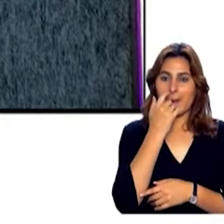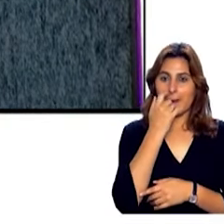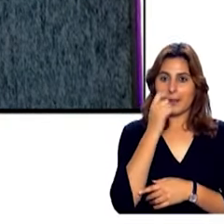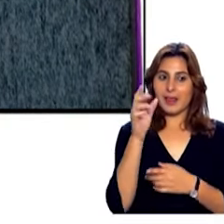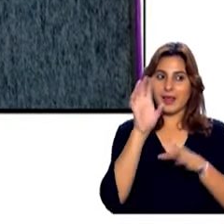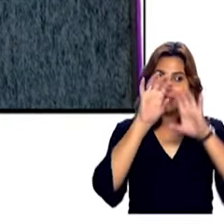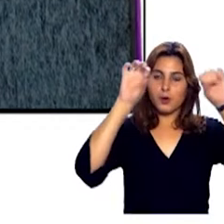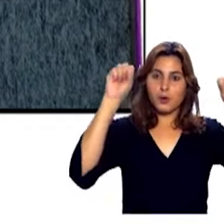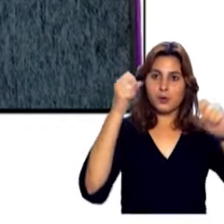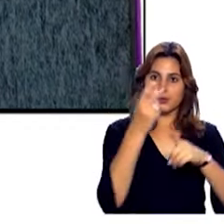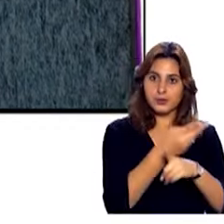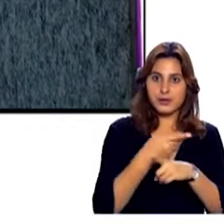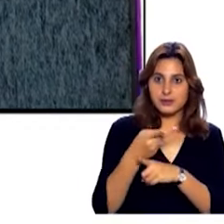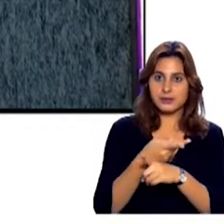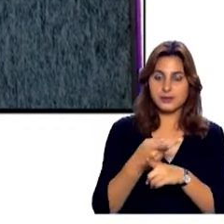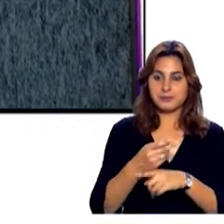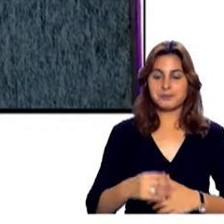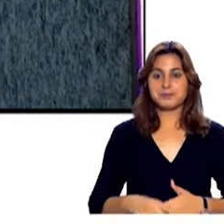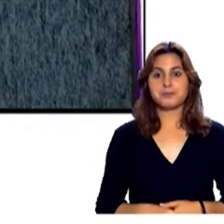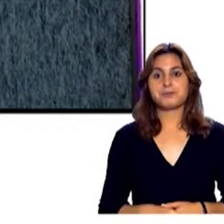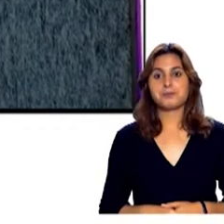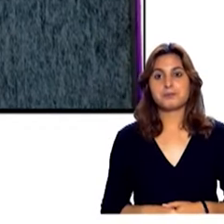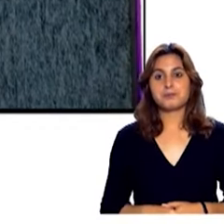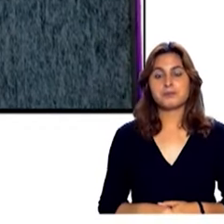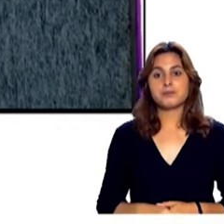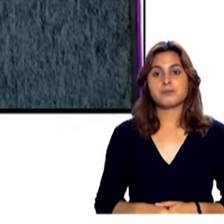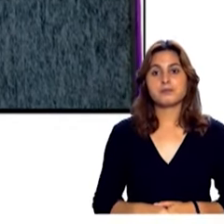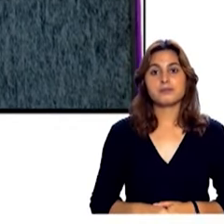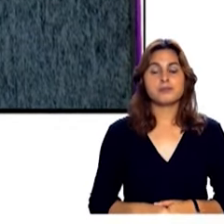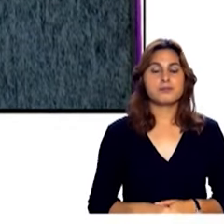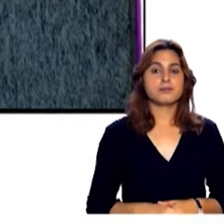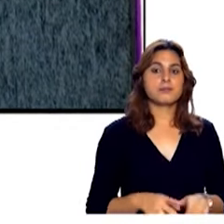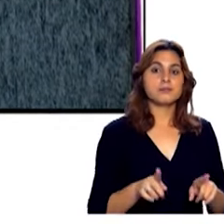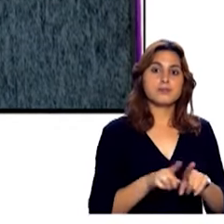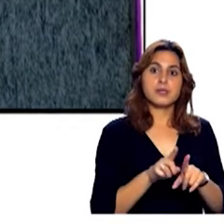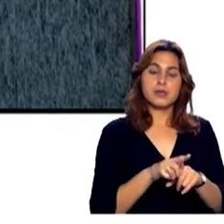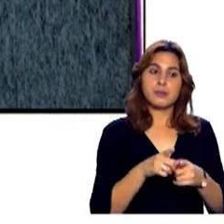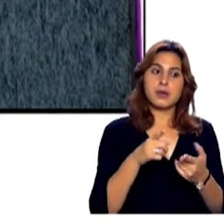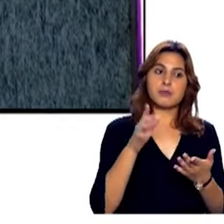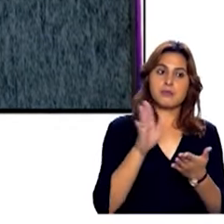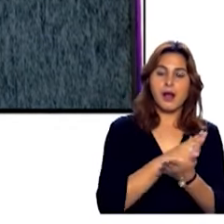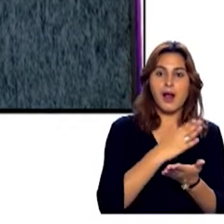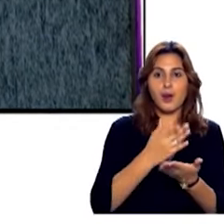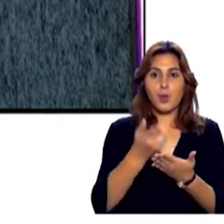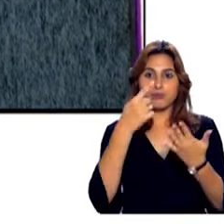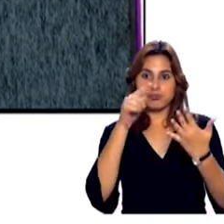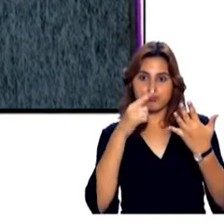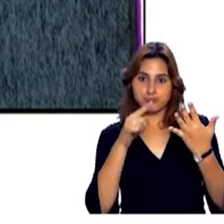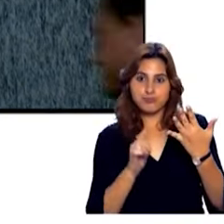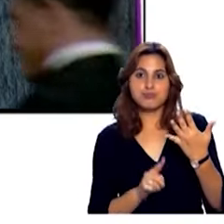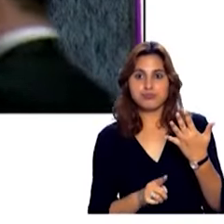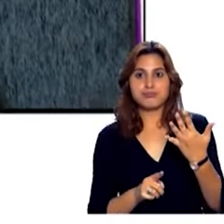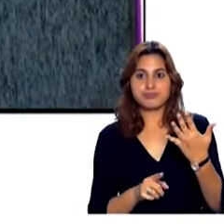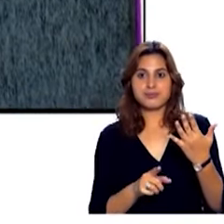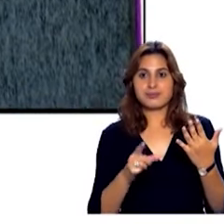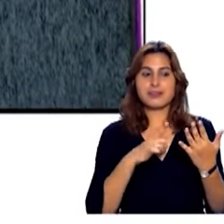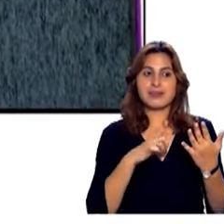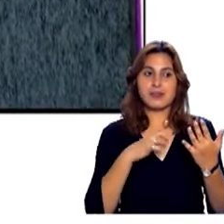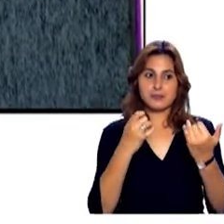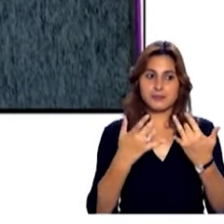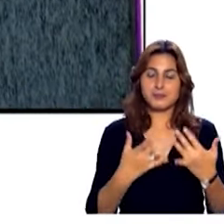qualche considerazione sulle caratteristiche specifiche di questo filtro che Nel sistema processuale